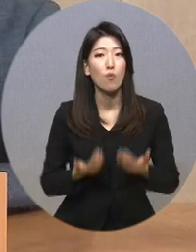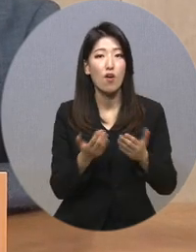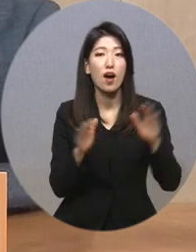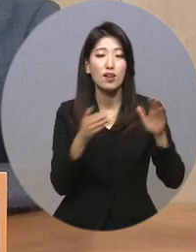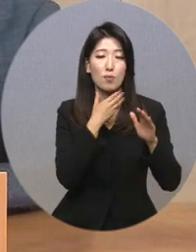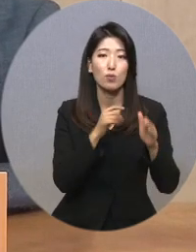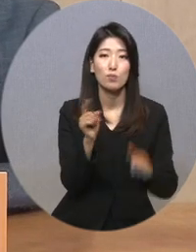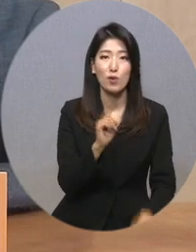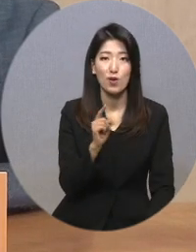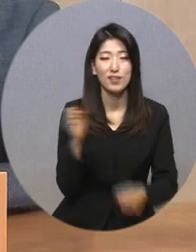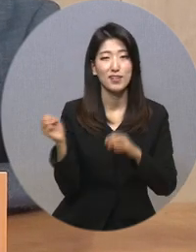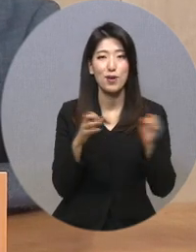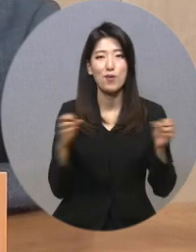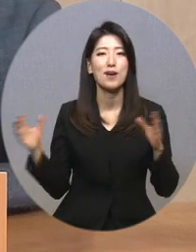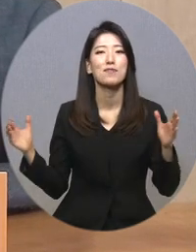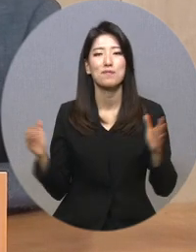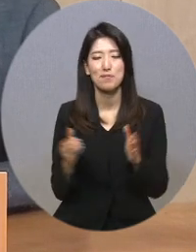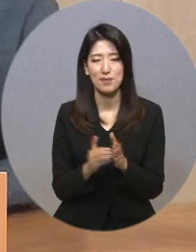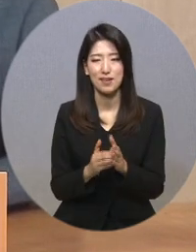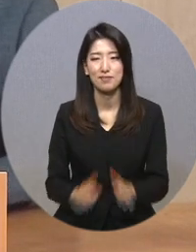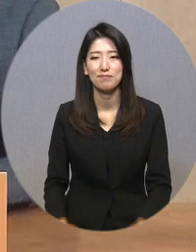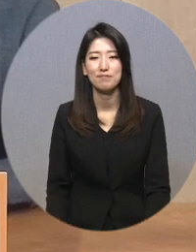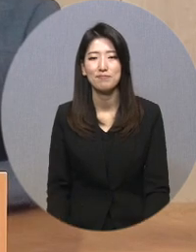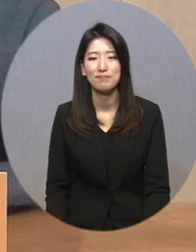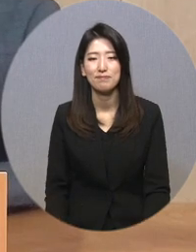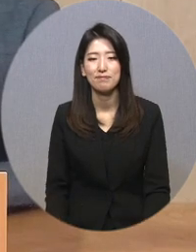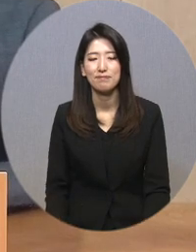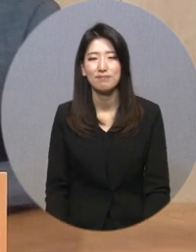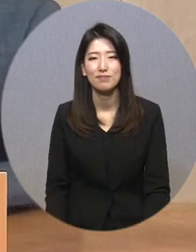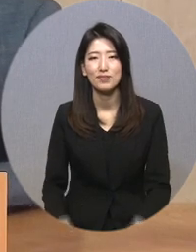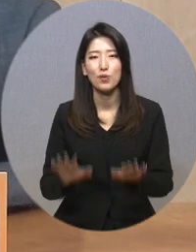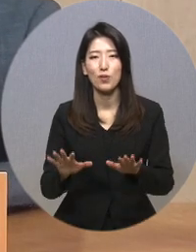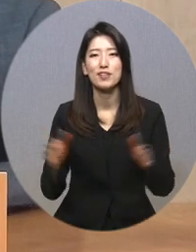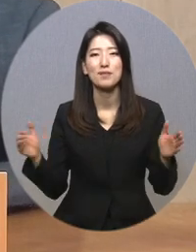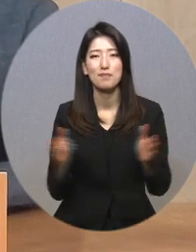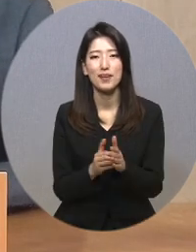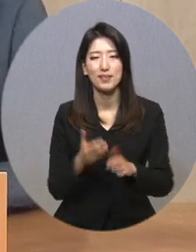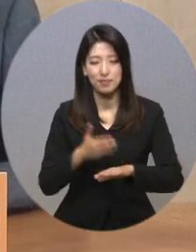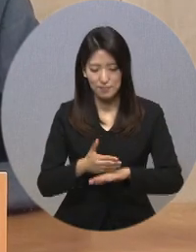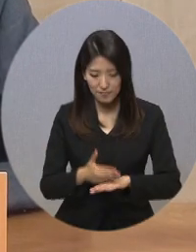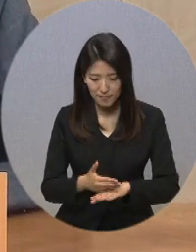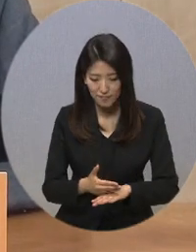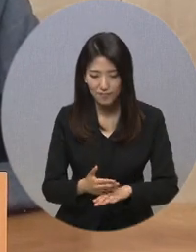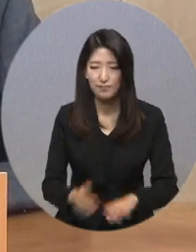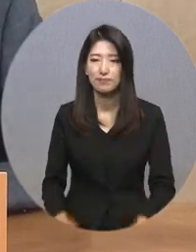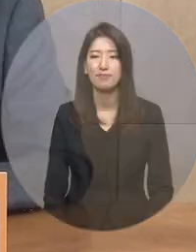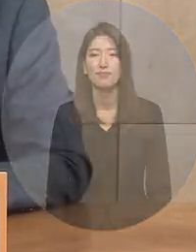복지에 대해서 말씀 나눠봤습니다. 예, 오늘 베리어프리 코리아 여기서 마치겠습니다. 감사합니다.